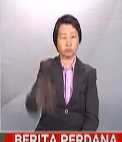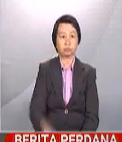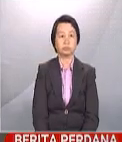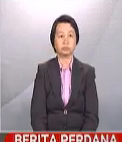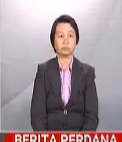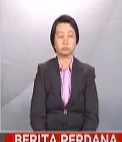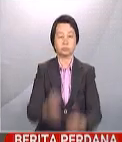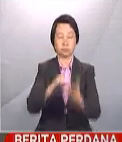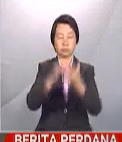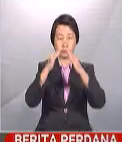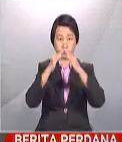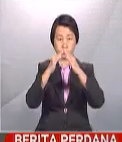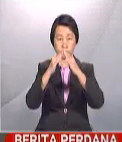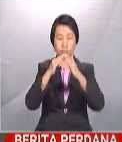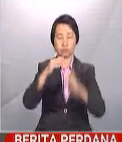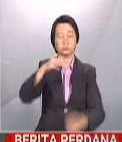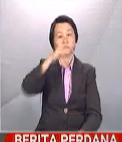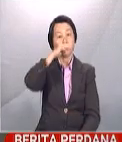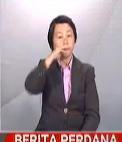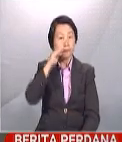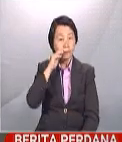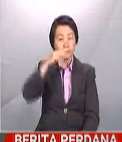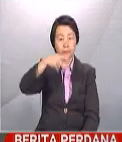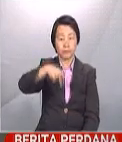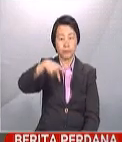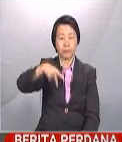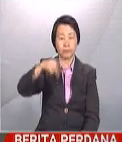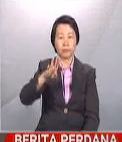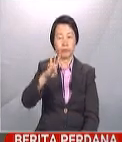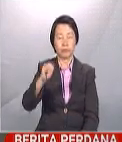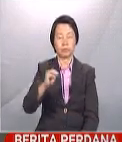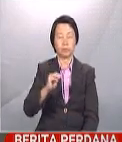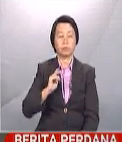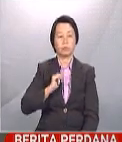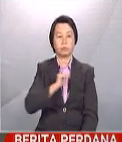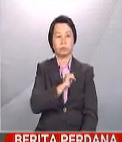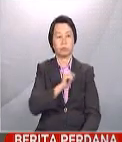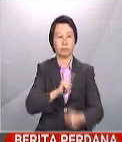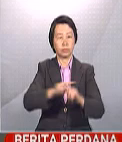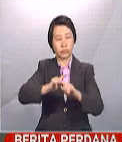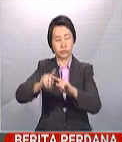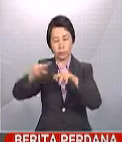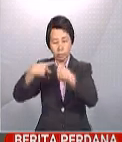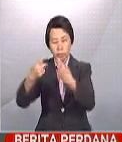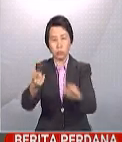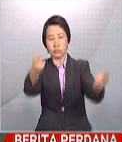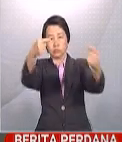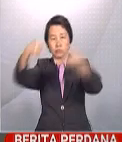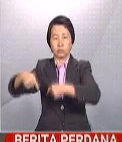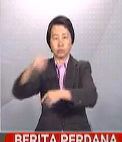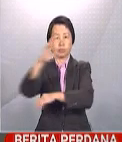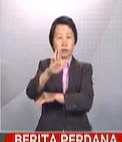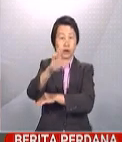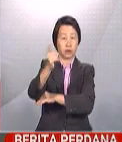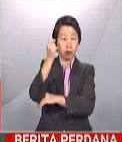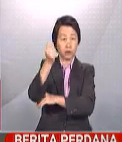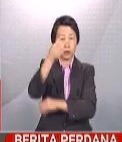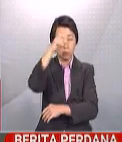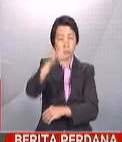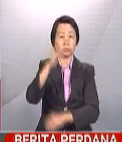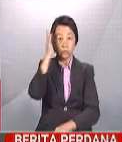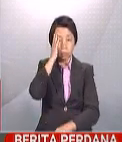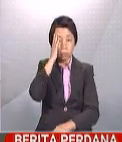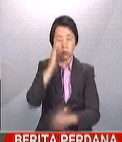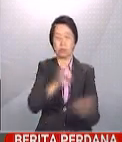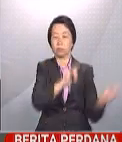Di kediaman Presiden Bersatu Tan Sri Muhyiddin Yassin pula, beberapa ahli parlimen mewakili pelbagai parti hadir sejak petang tadi. Untuk